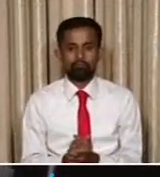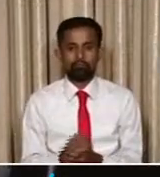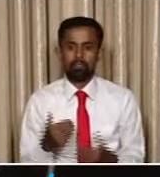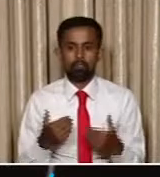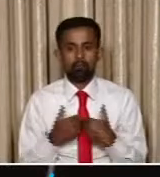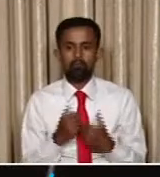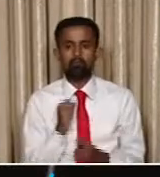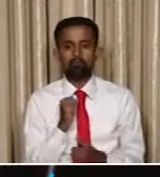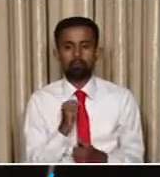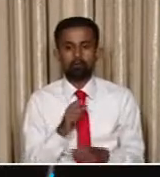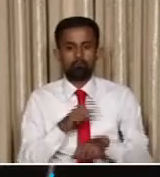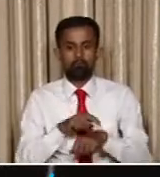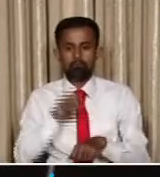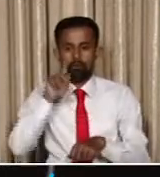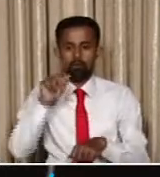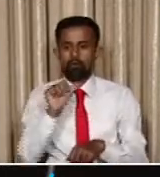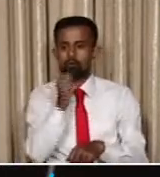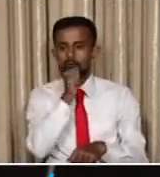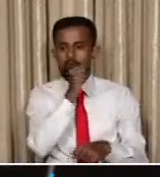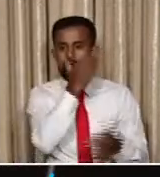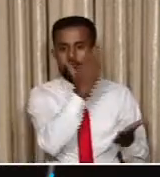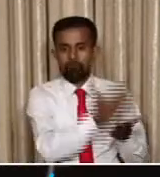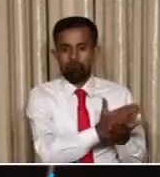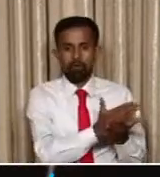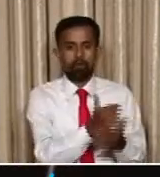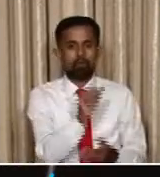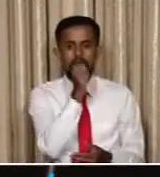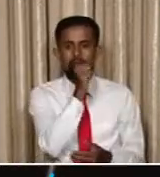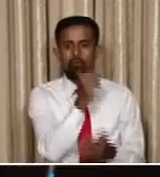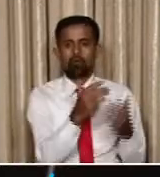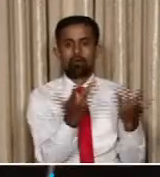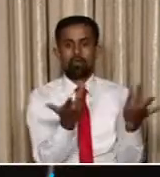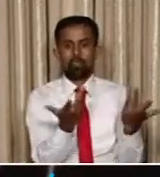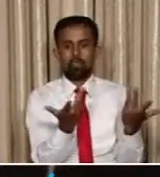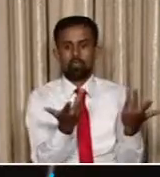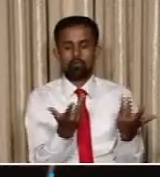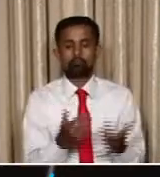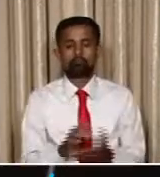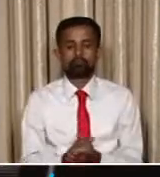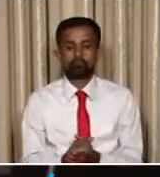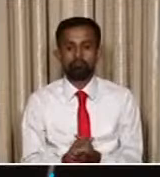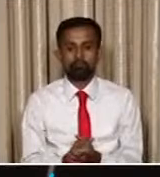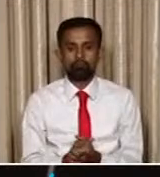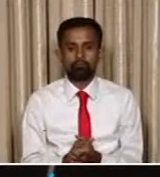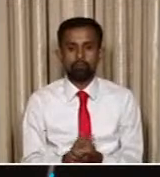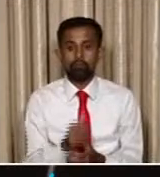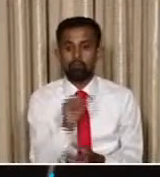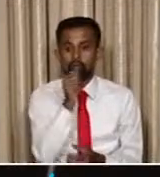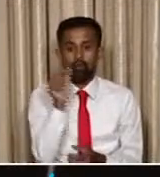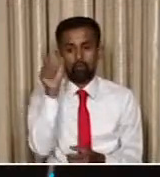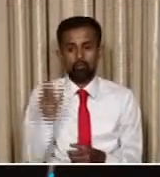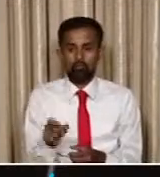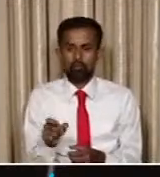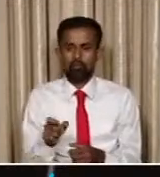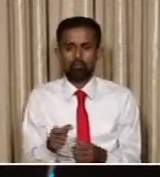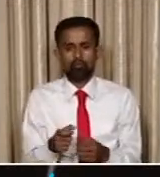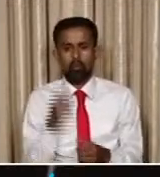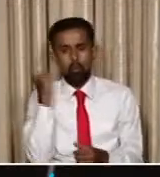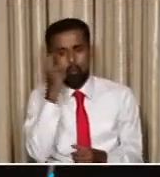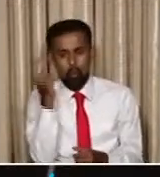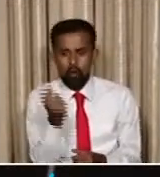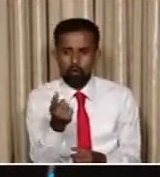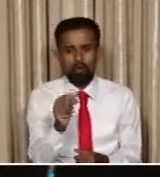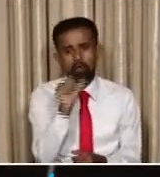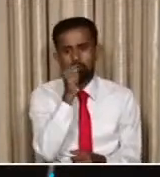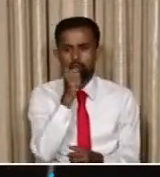දැන්? 11ට බෑර් වැහුවා සංචාරකින්ද බොණ්ඩ නැහැ. ඊට පස්සේ මොකද බොන මිනිහා කොහොමදක් බොන? ඒක අපිට